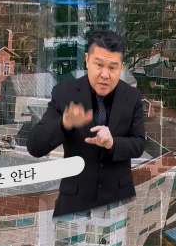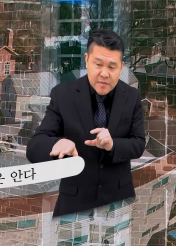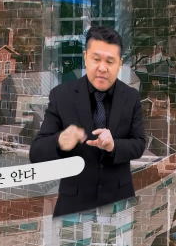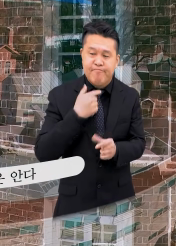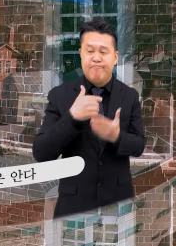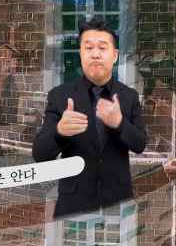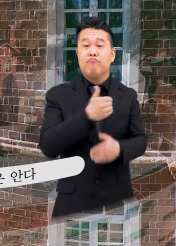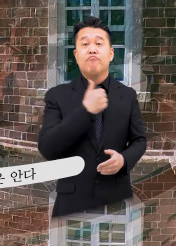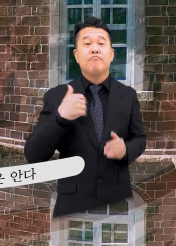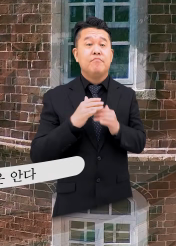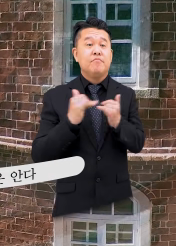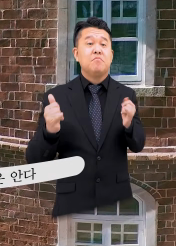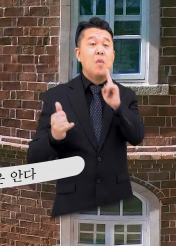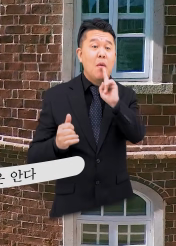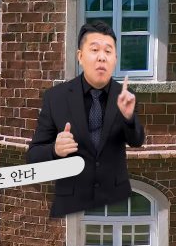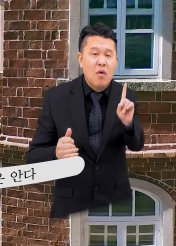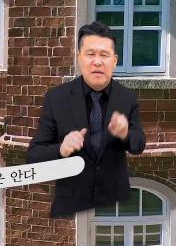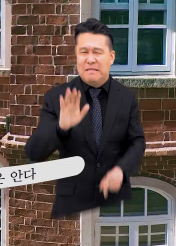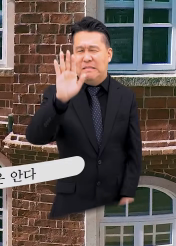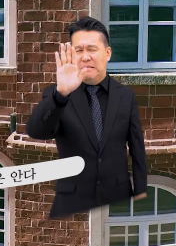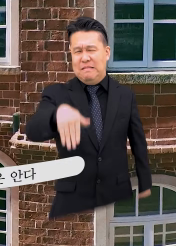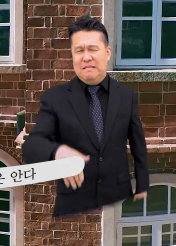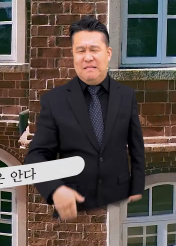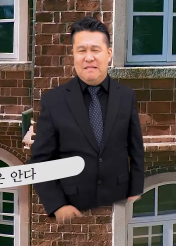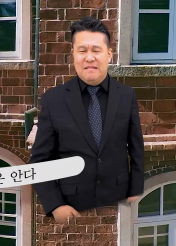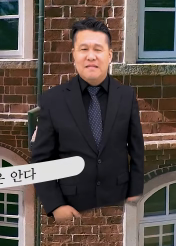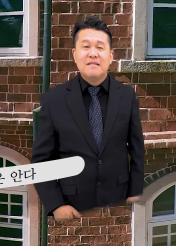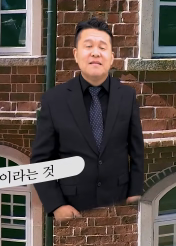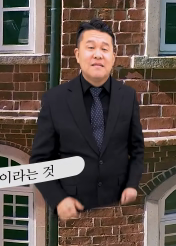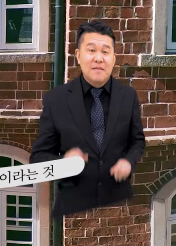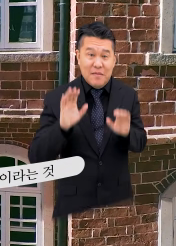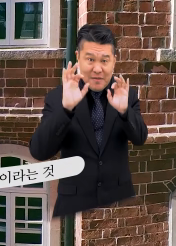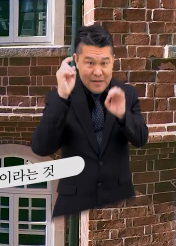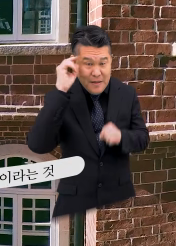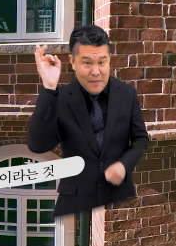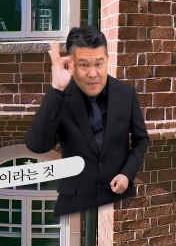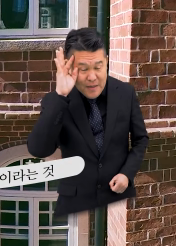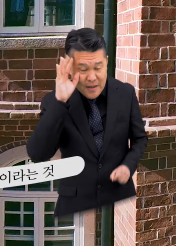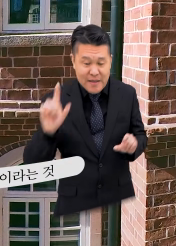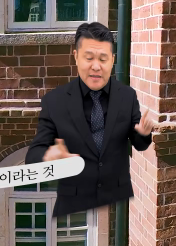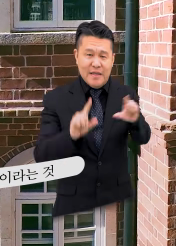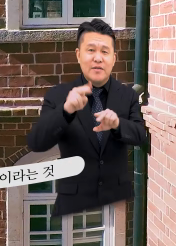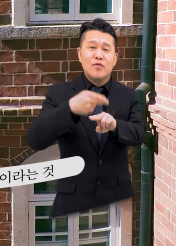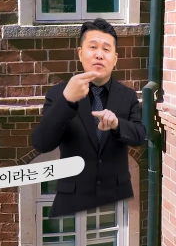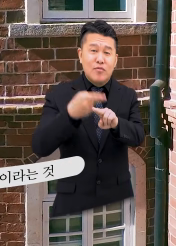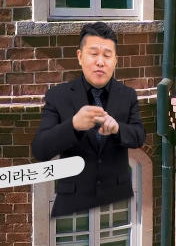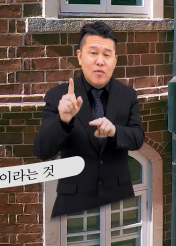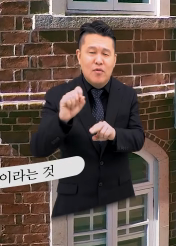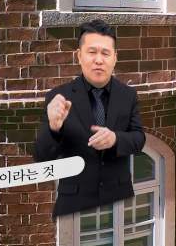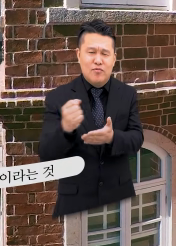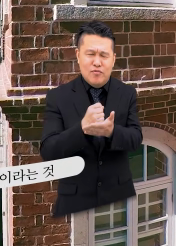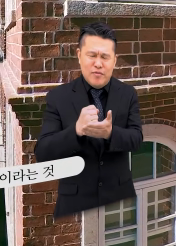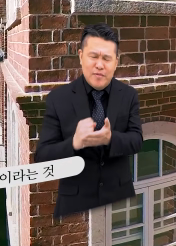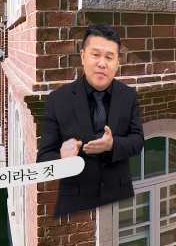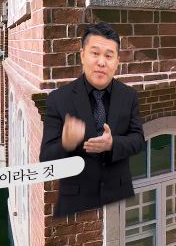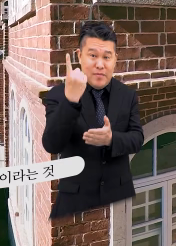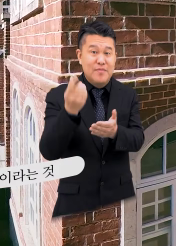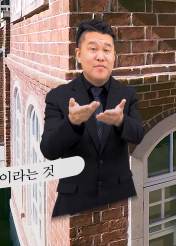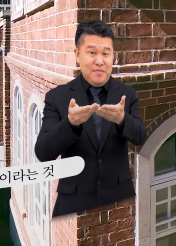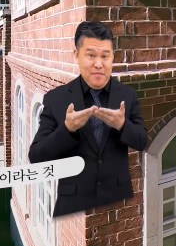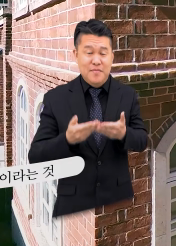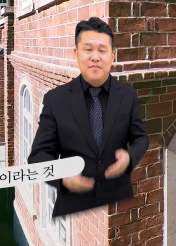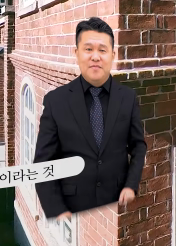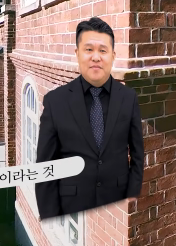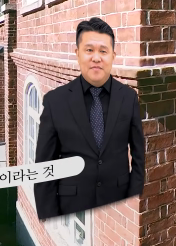하지만 조금이라도 살아본 사람은 안다. 의외로 크나큰 인생의 선물은 우연적이라는 것.